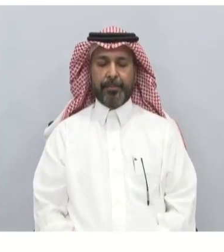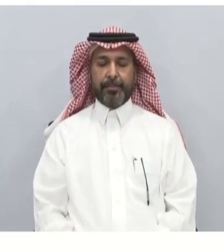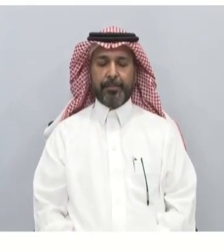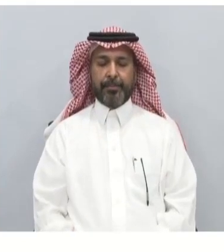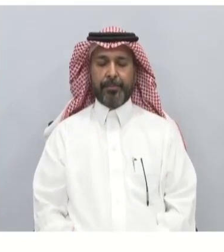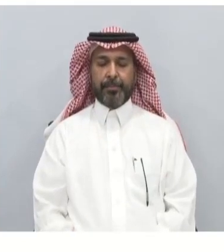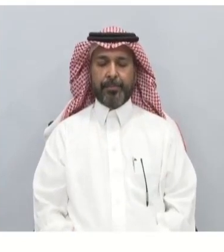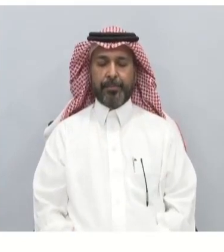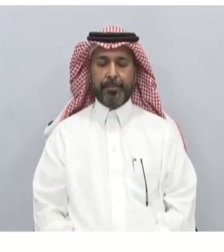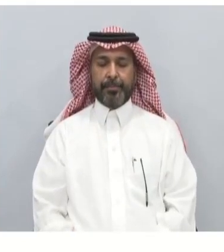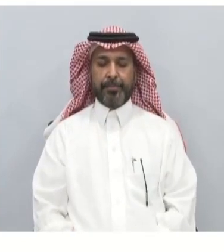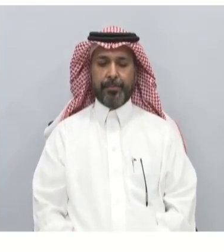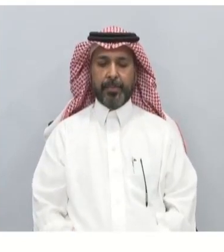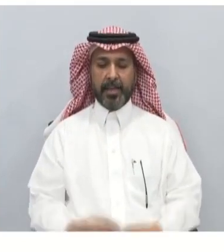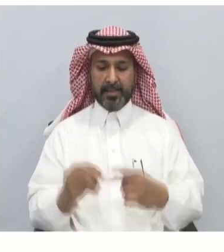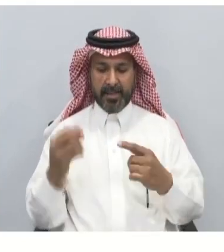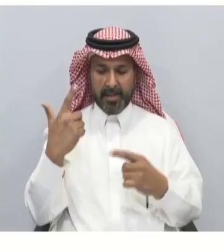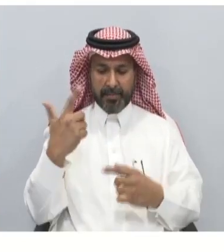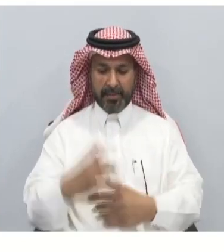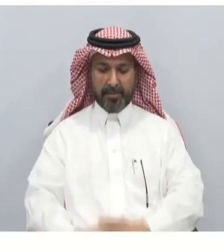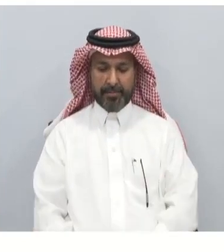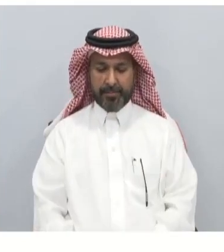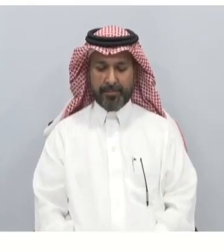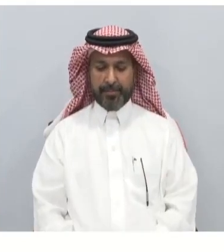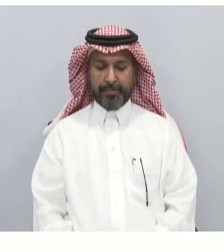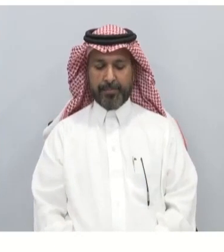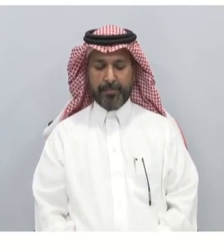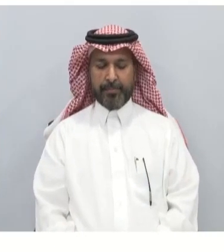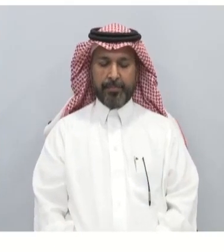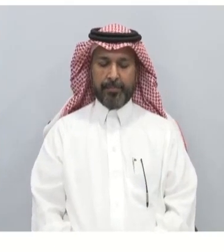يساوي، نجري العمليات في الطرف الأيسر هنا، 4 في سالب